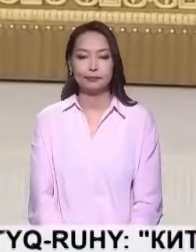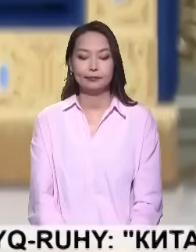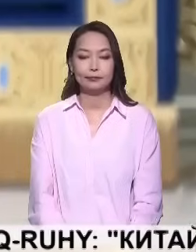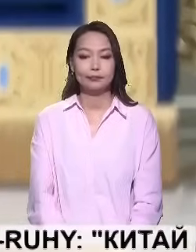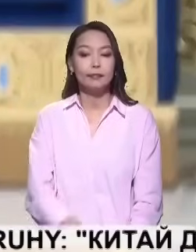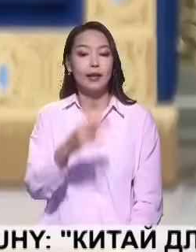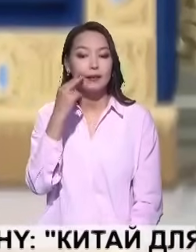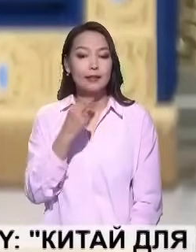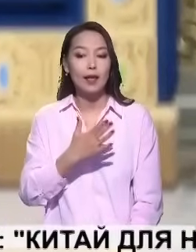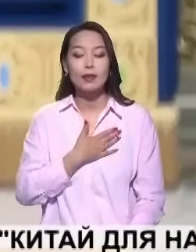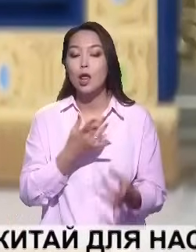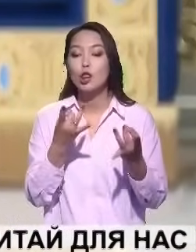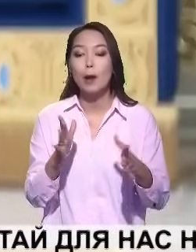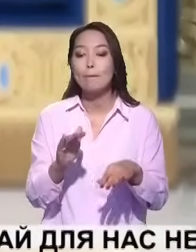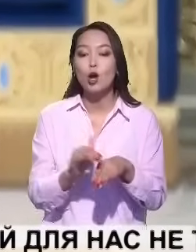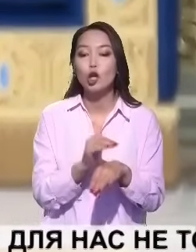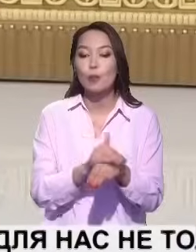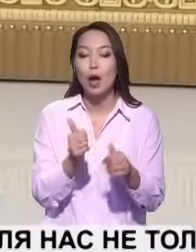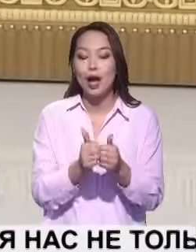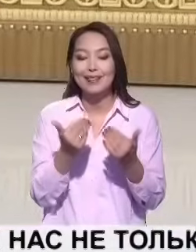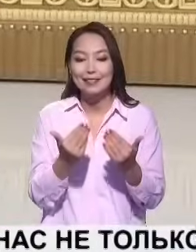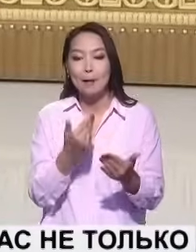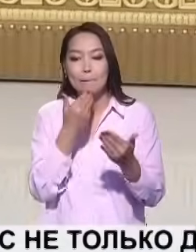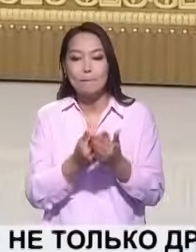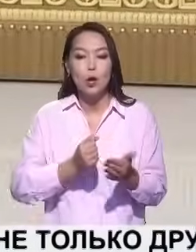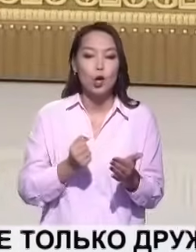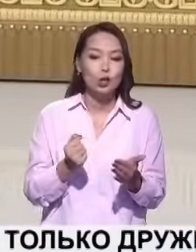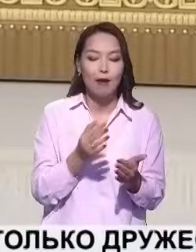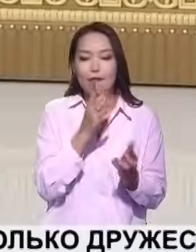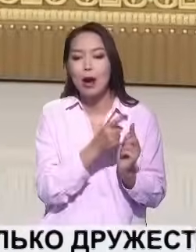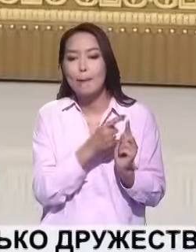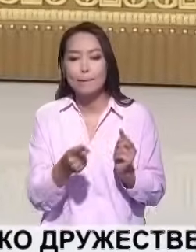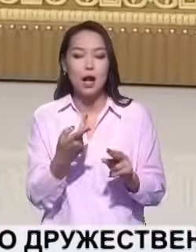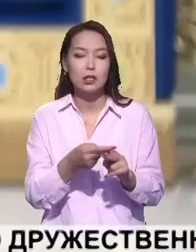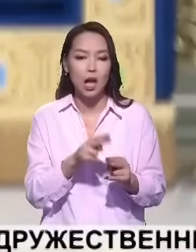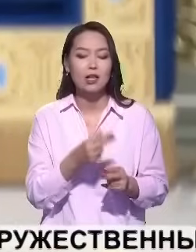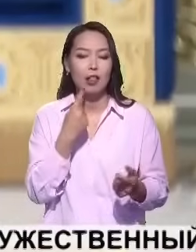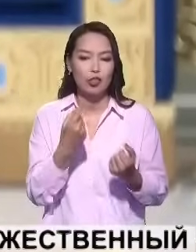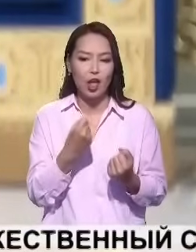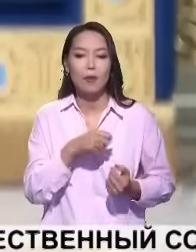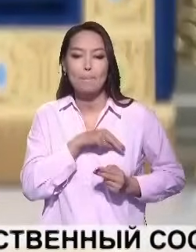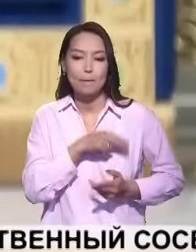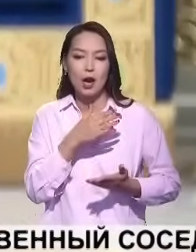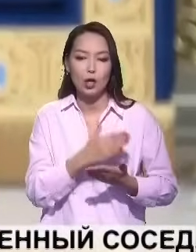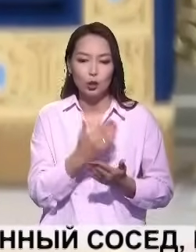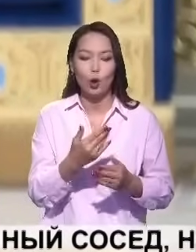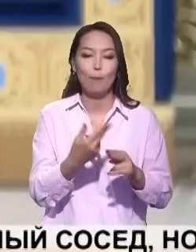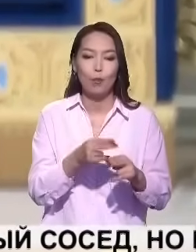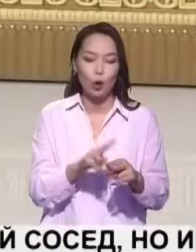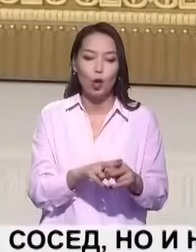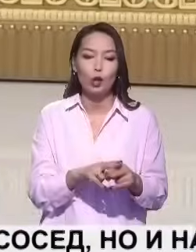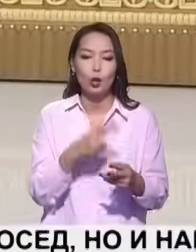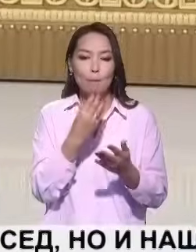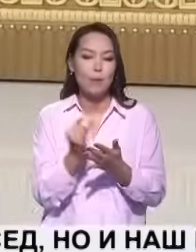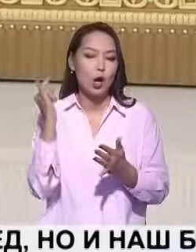Китай для нас не просто добрый сосед, а близкий друг и проверенный временем надежный партнер. Основываясь на незыблемых ценностях общей